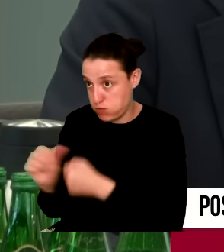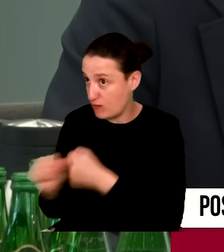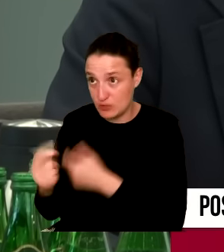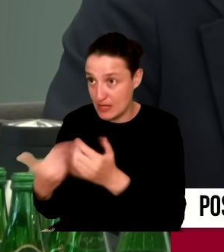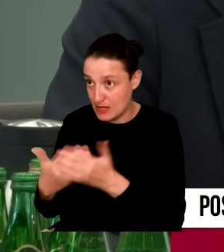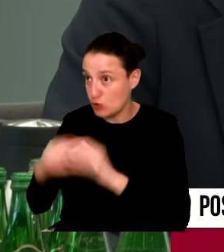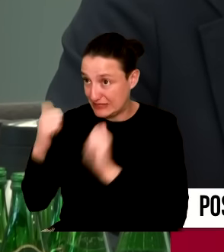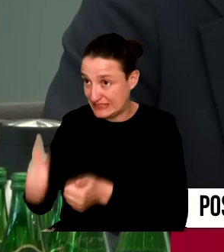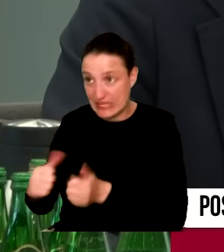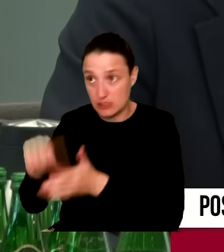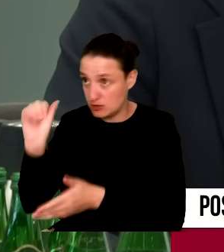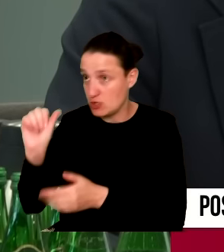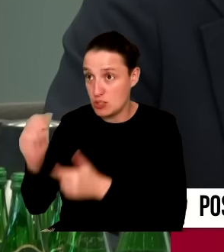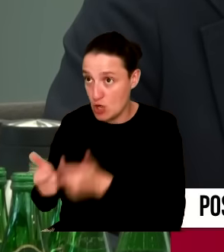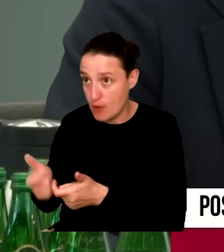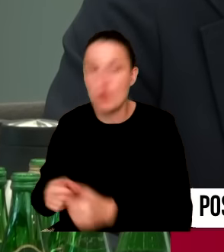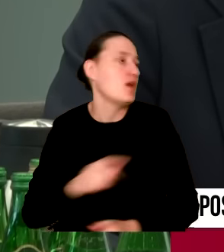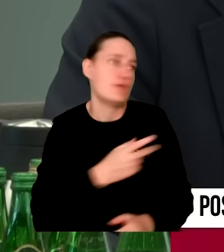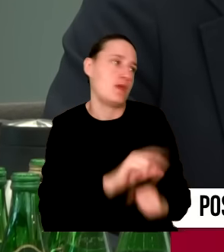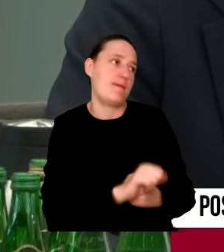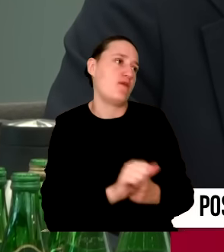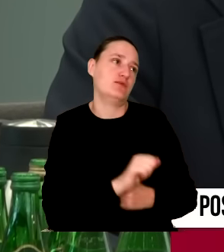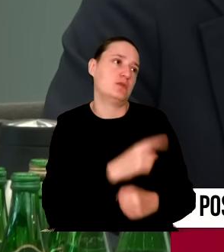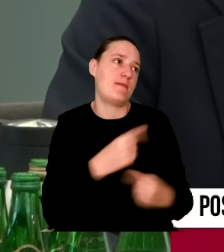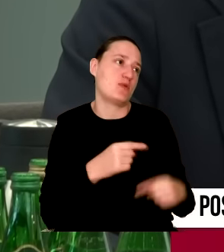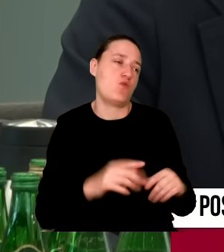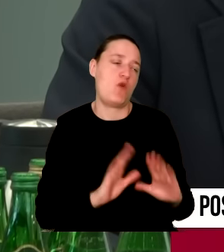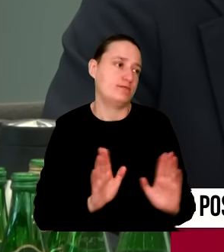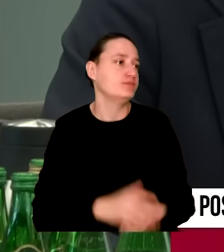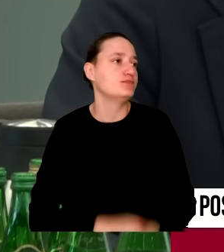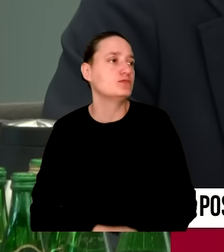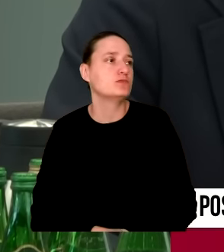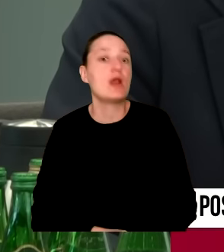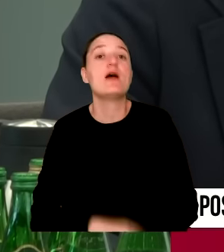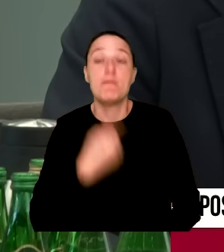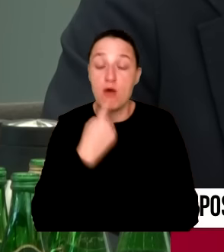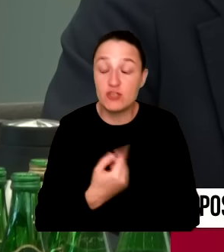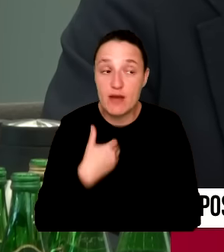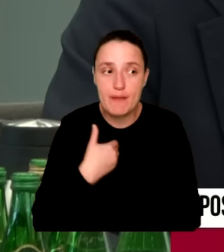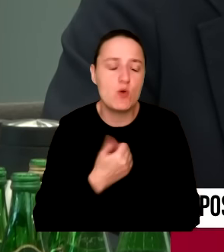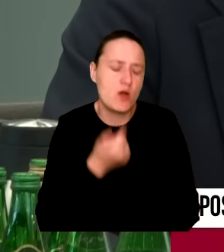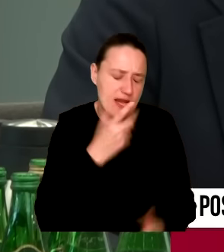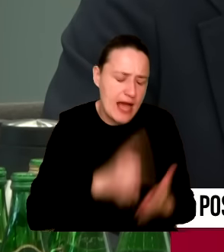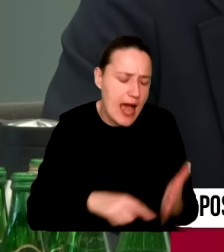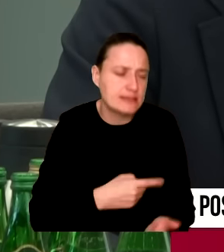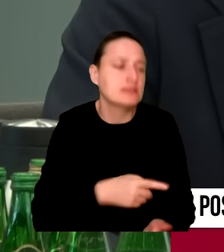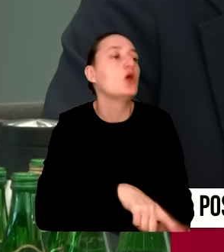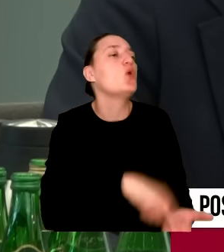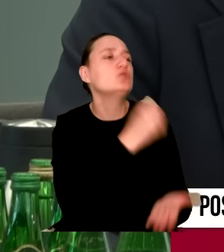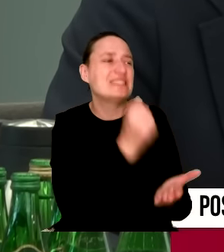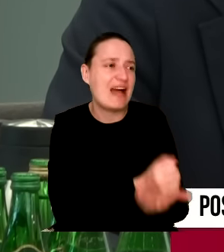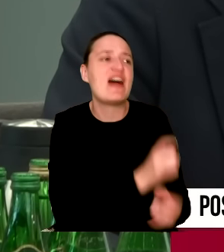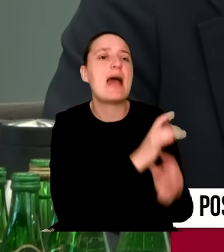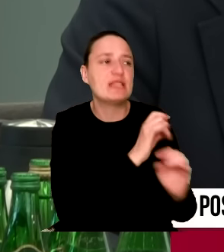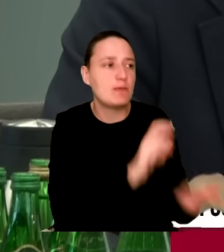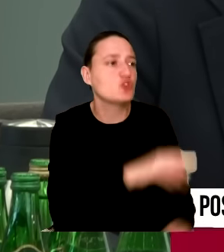nadzwyczajnego nie nie był to powód ni wprowadzenia stanu nadzwyczajnego tak jak powiedziałem kilkakrotnie panu posłowi ustawa